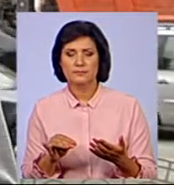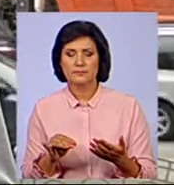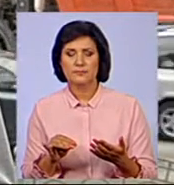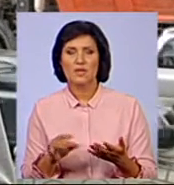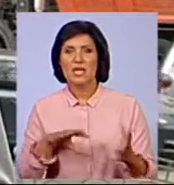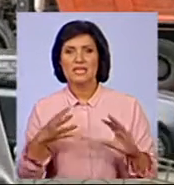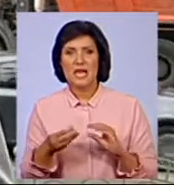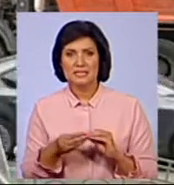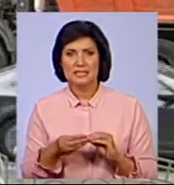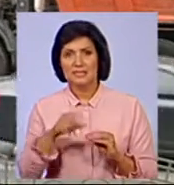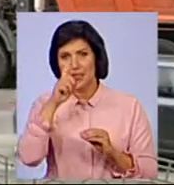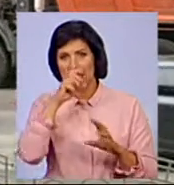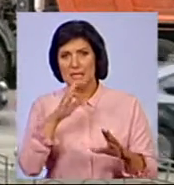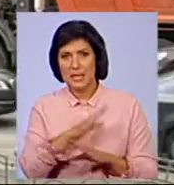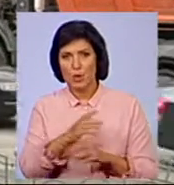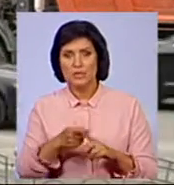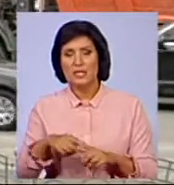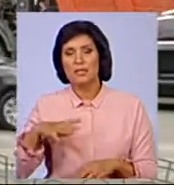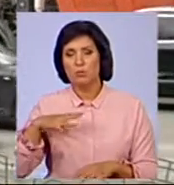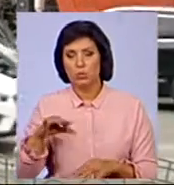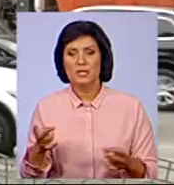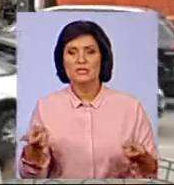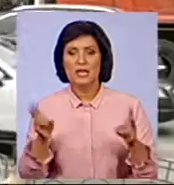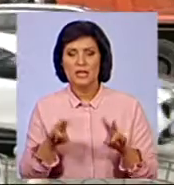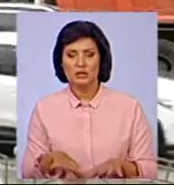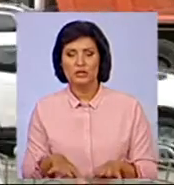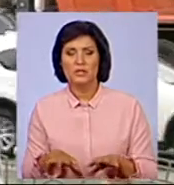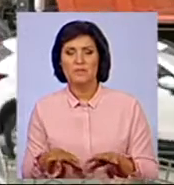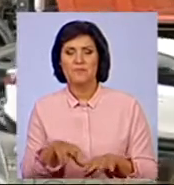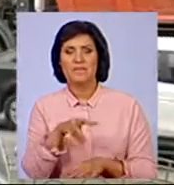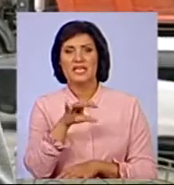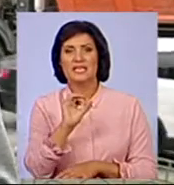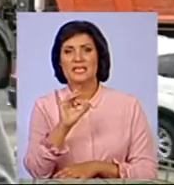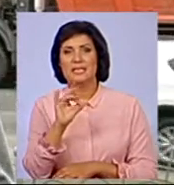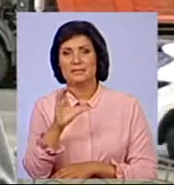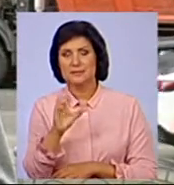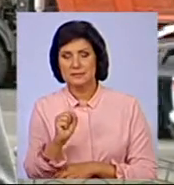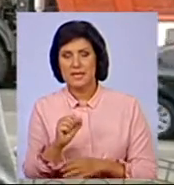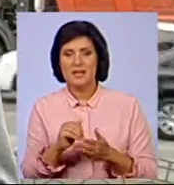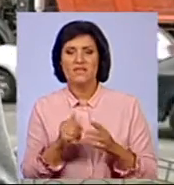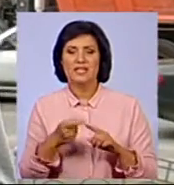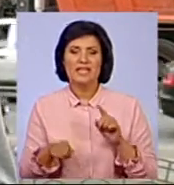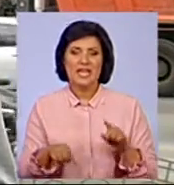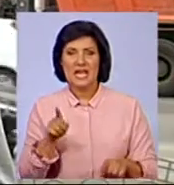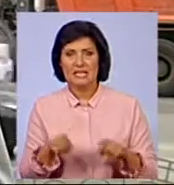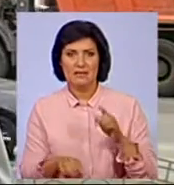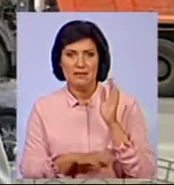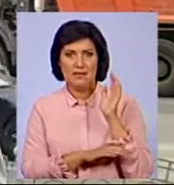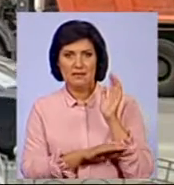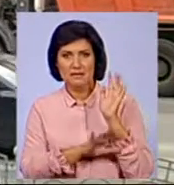ті наслідки негоди, які тут були, хіба що залишилась тирса від деяких повалених